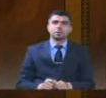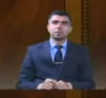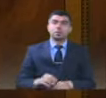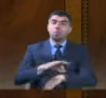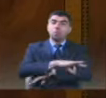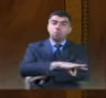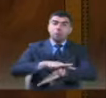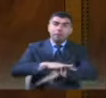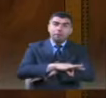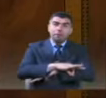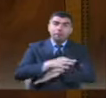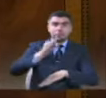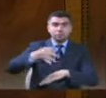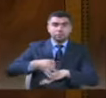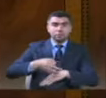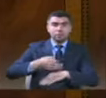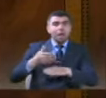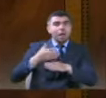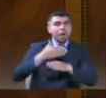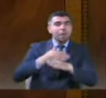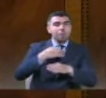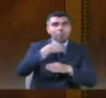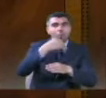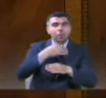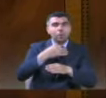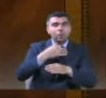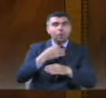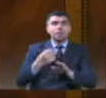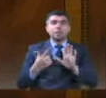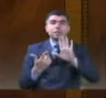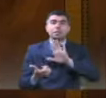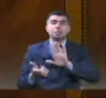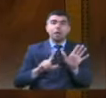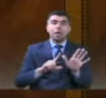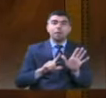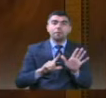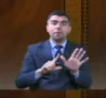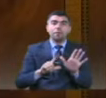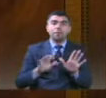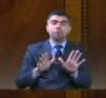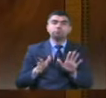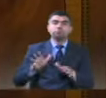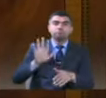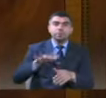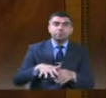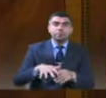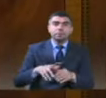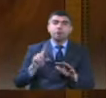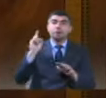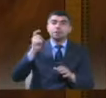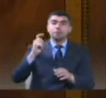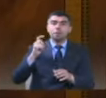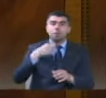الموظفين احنا قلنا لكم معدل الأجور 7500 درهم، غتقولوا لي ما كافياش استعمل، أنا متفق